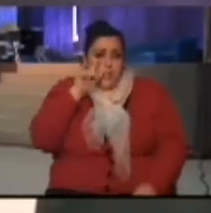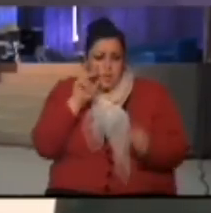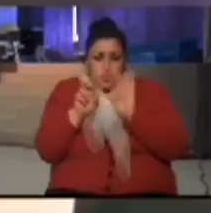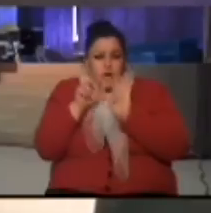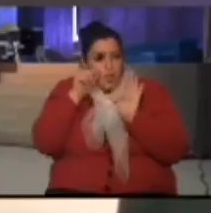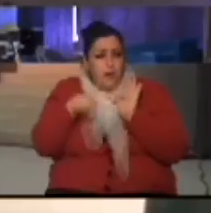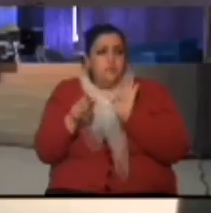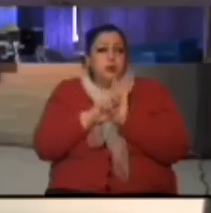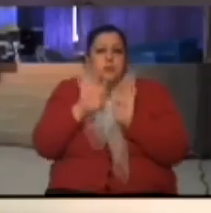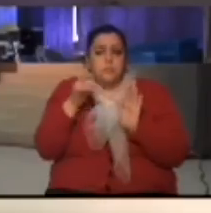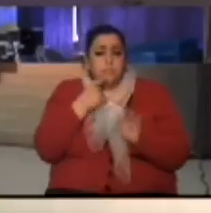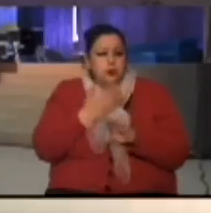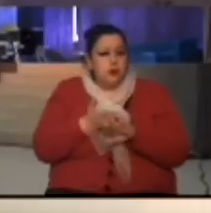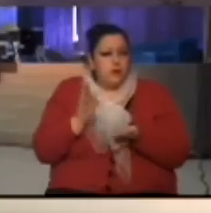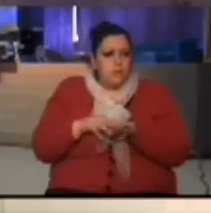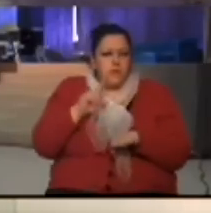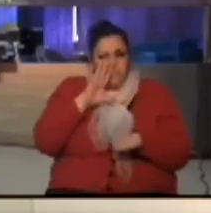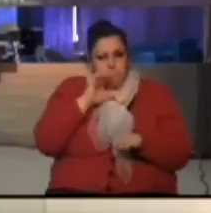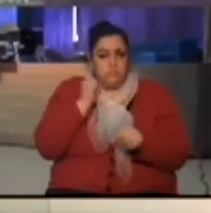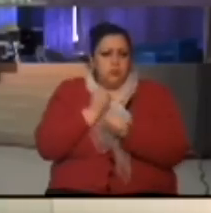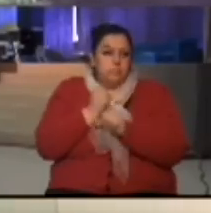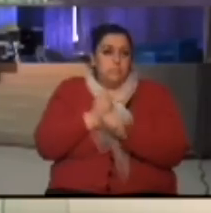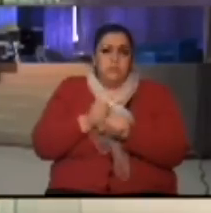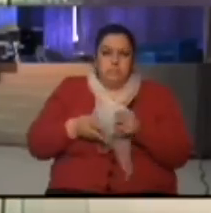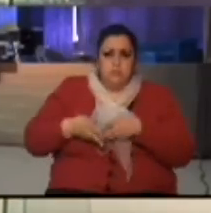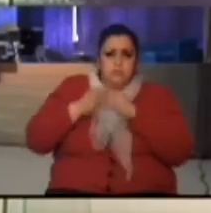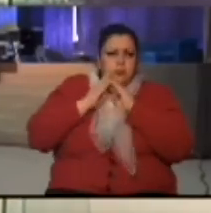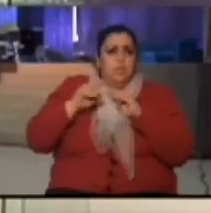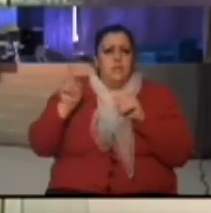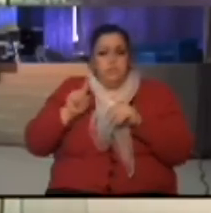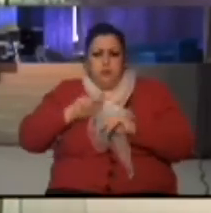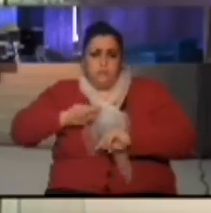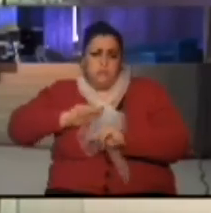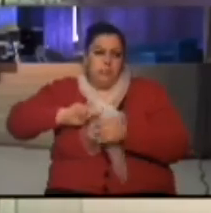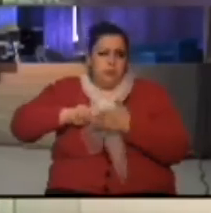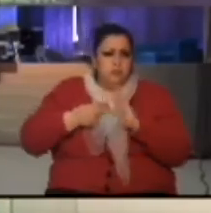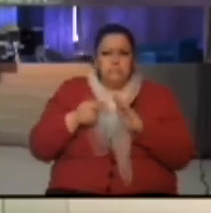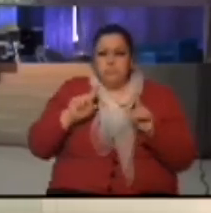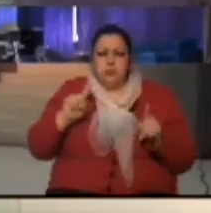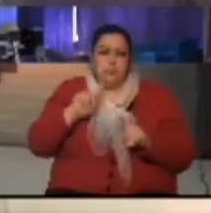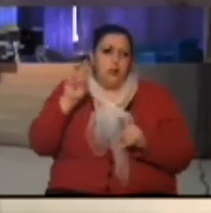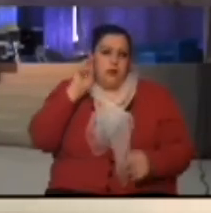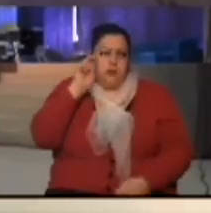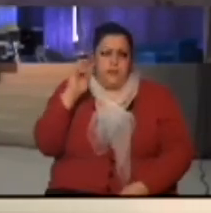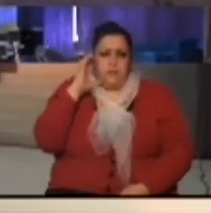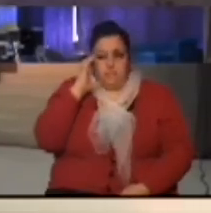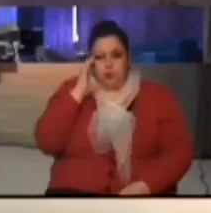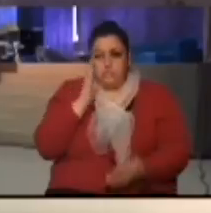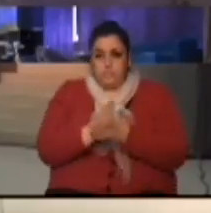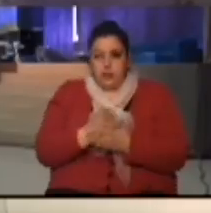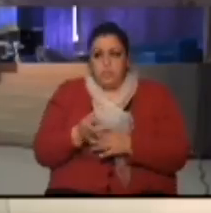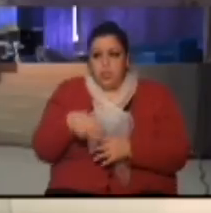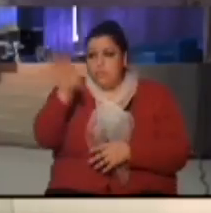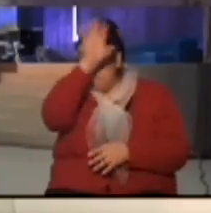դուք դժվարությունով եք անցնում, բայց եթե կարելի է եւ որքան քեզանից է կախված, երկիրը թող միայն այն